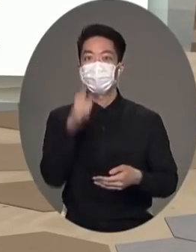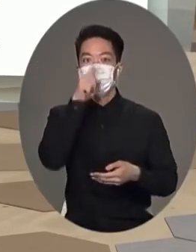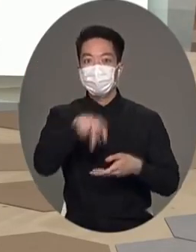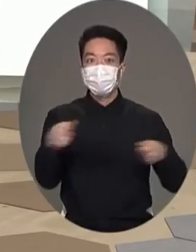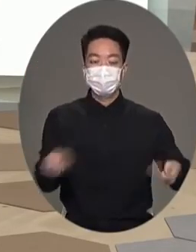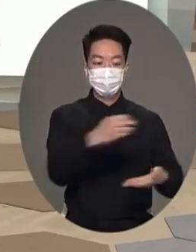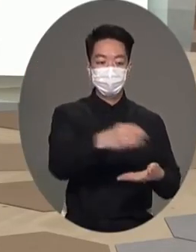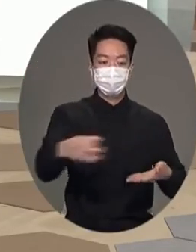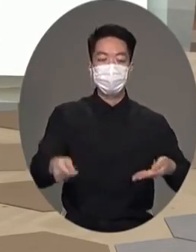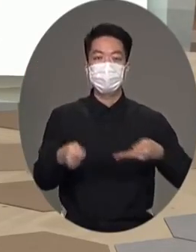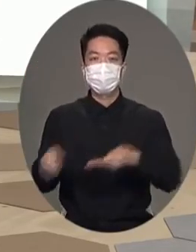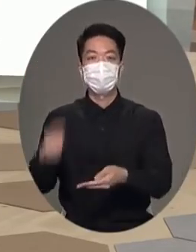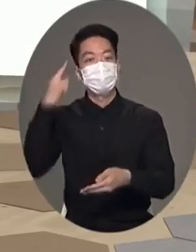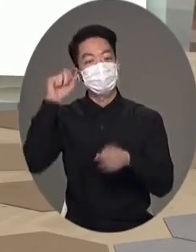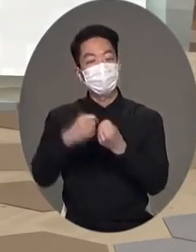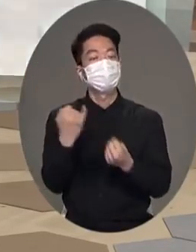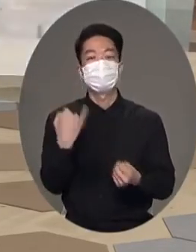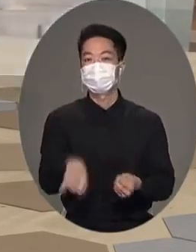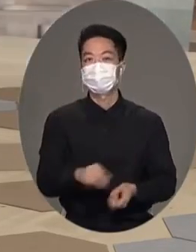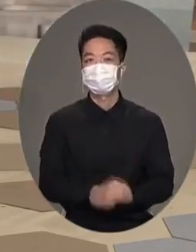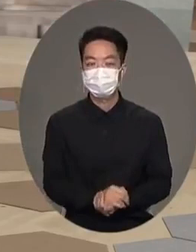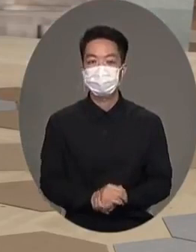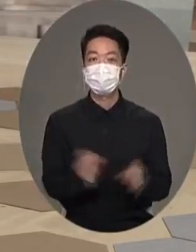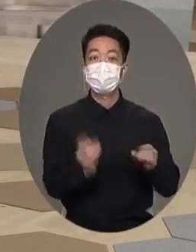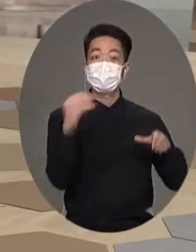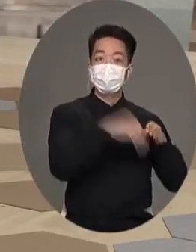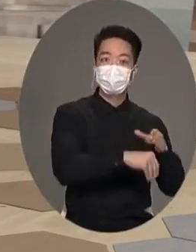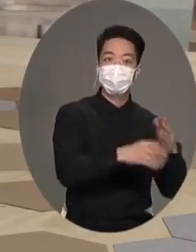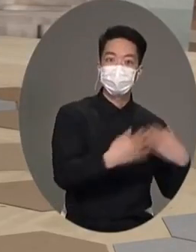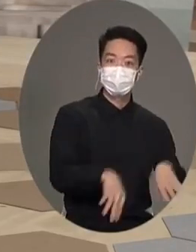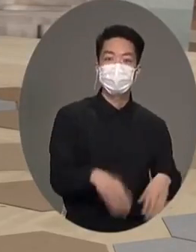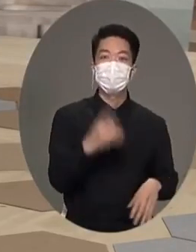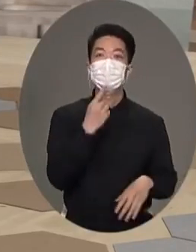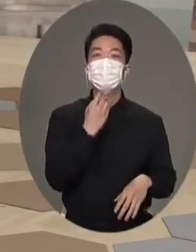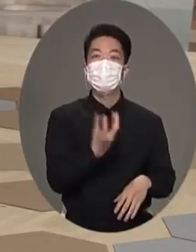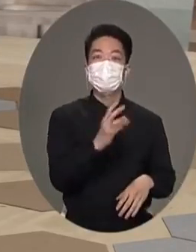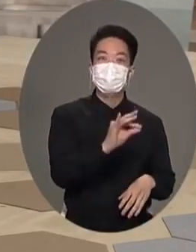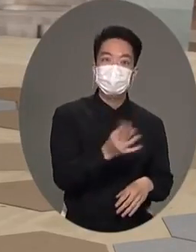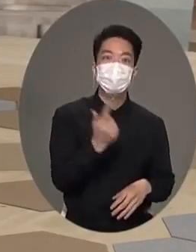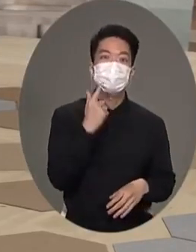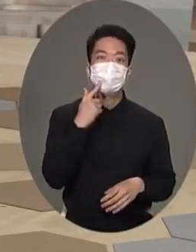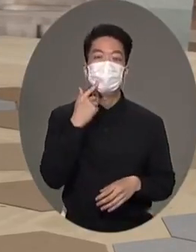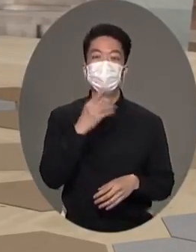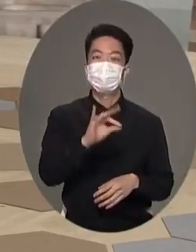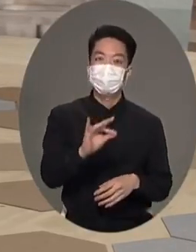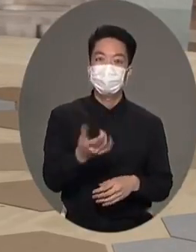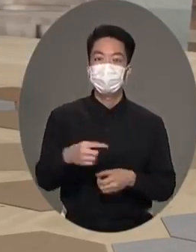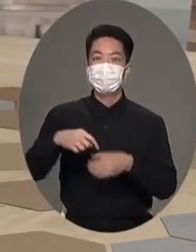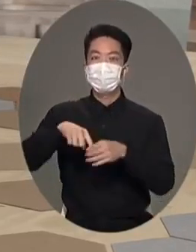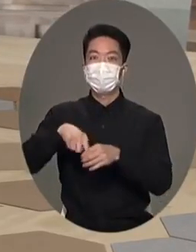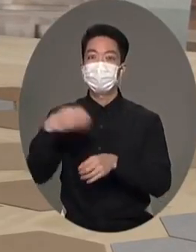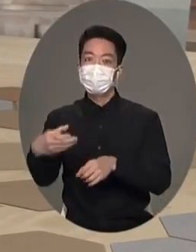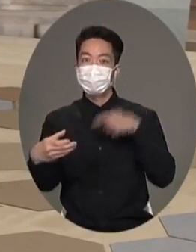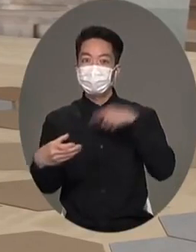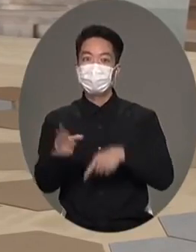用托盤。咁除咗外賣紙袋啦，早前就連茄汁、糖漿或者咖啡杯等咧都供應緊張